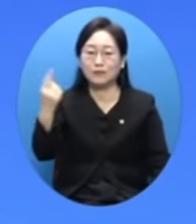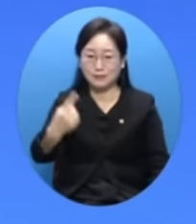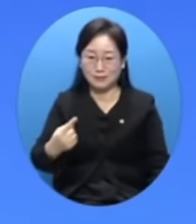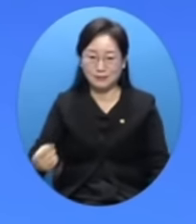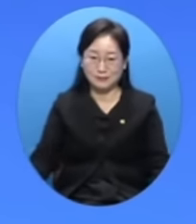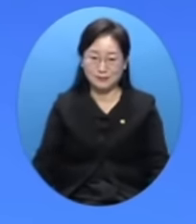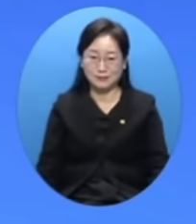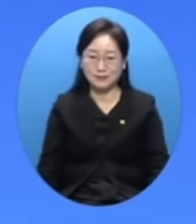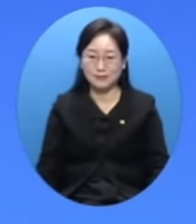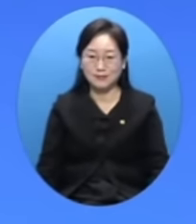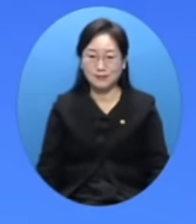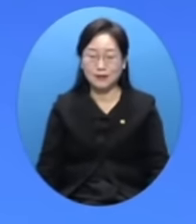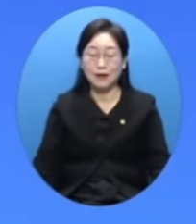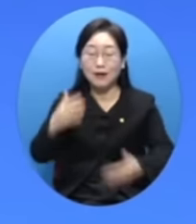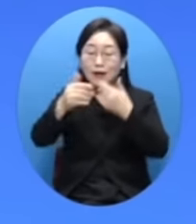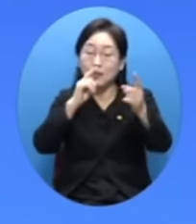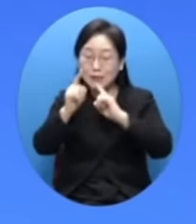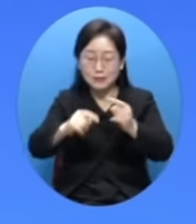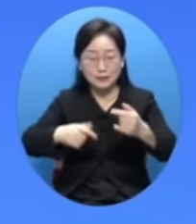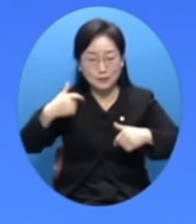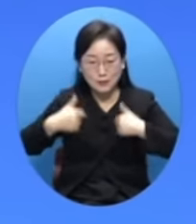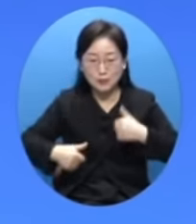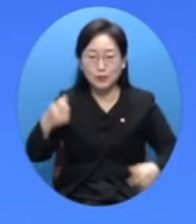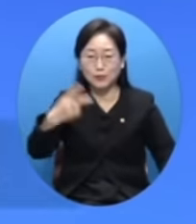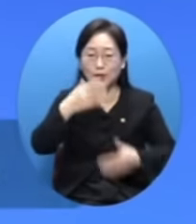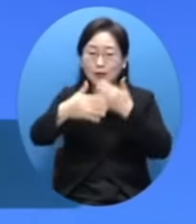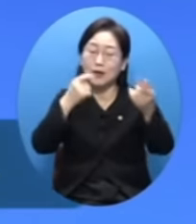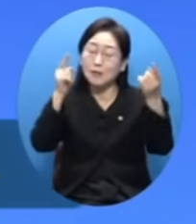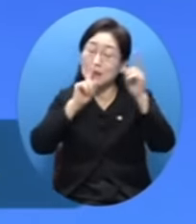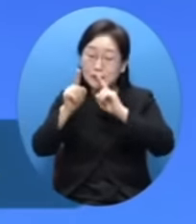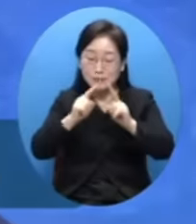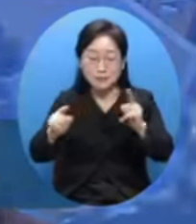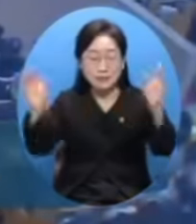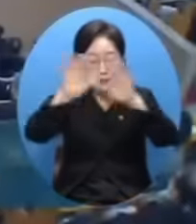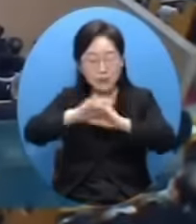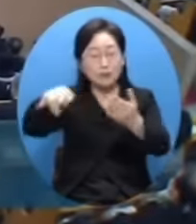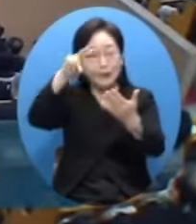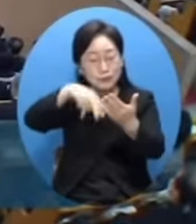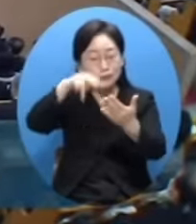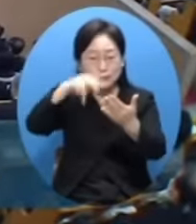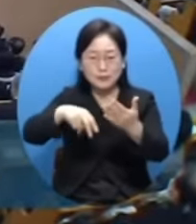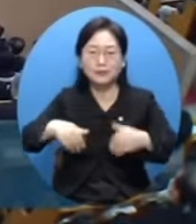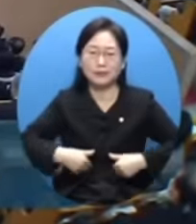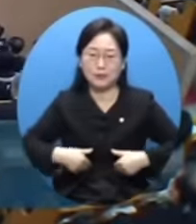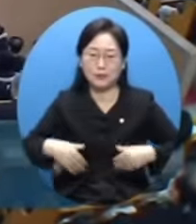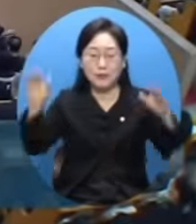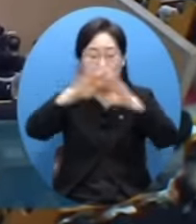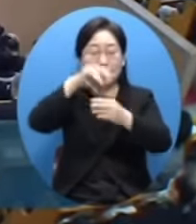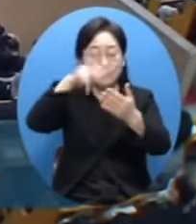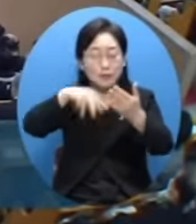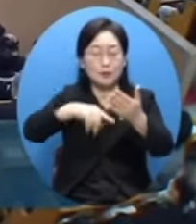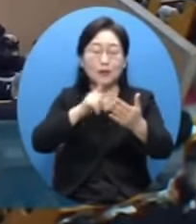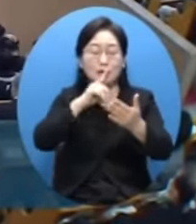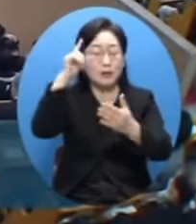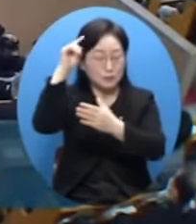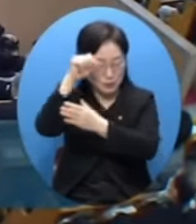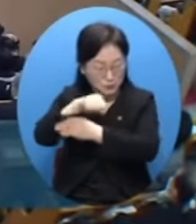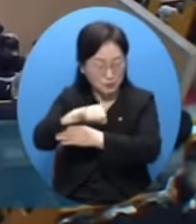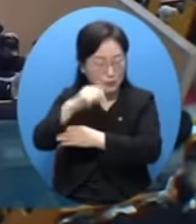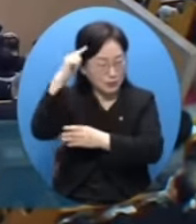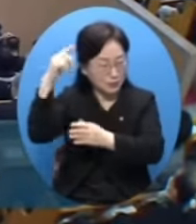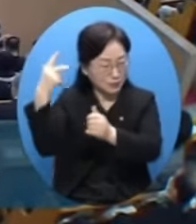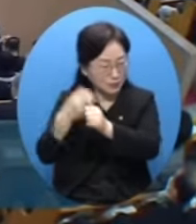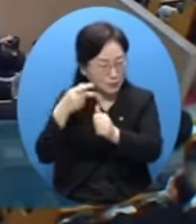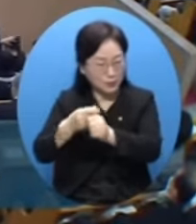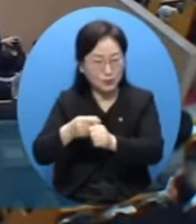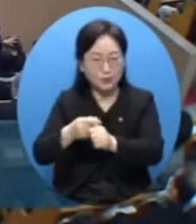것입니다 아멘 말씀을 기뻐할뿐 아니라 말씀을 취하로 묵상해야 됩니다 말씀을 취하로 읽고 묵상하고 수하고 말 말을